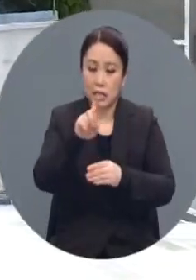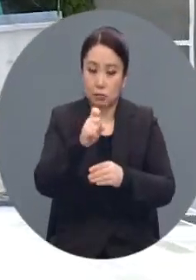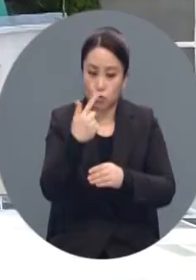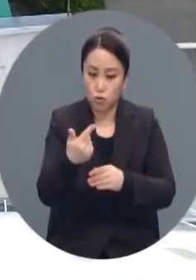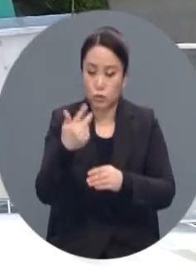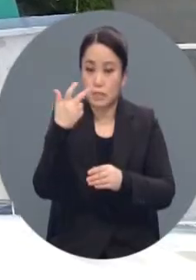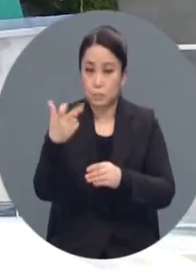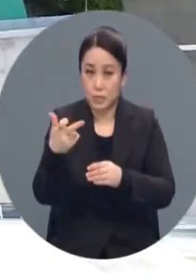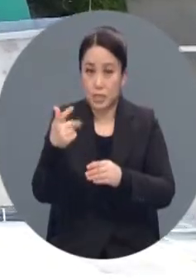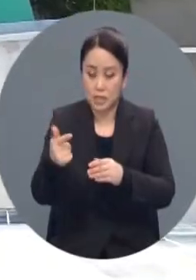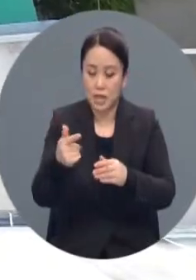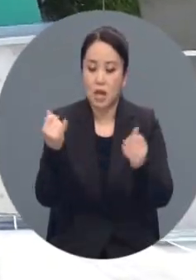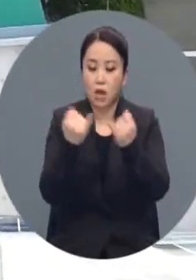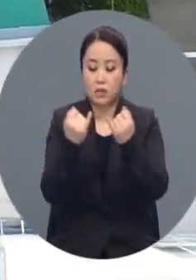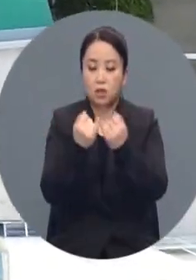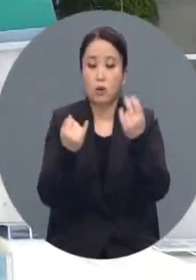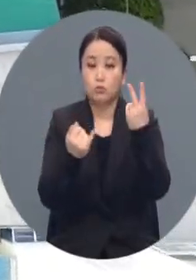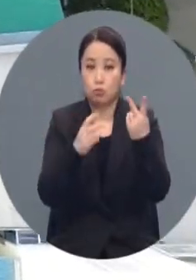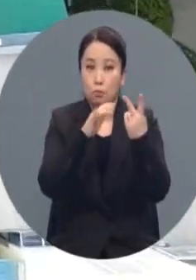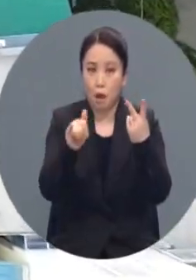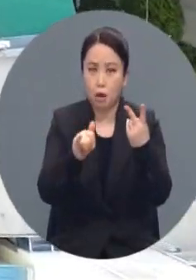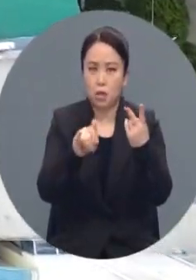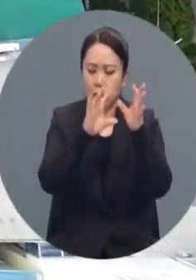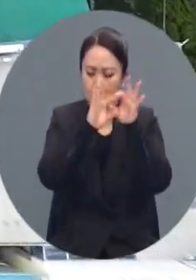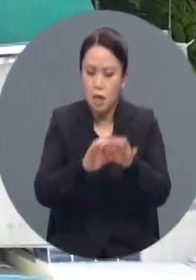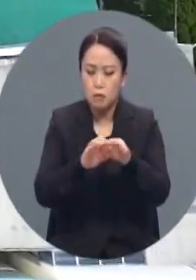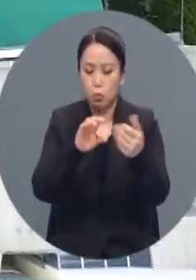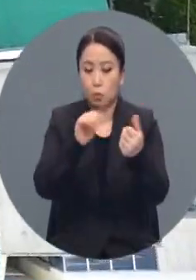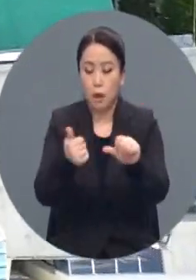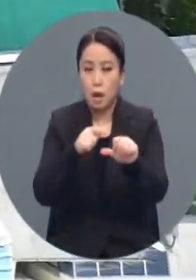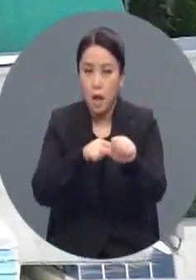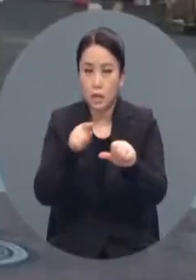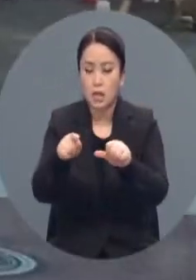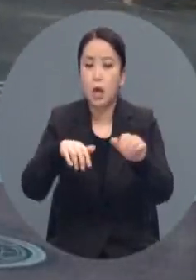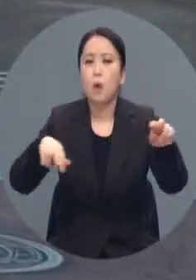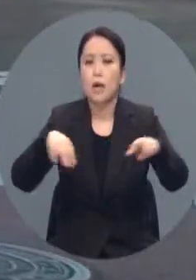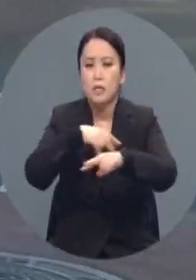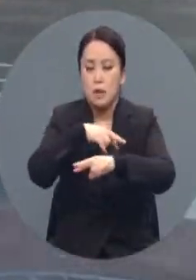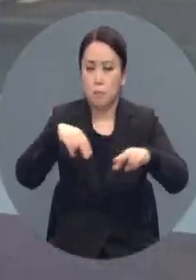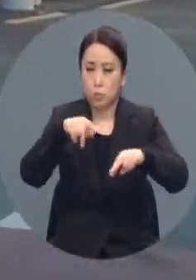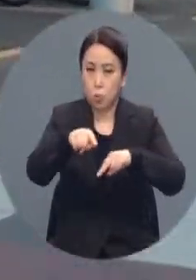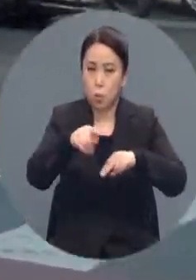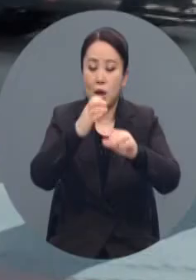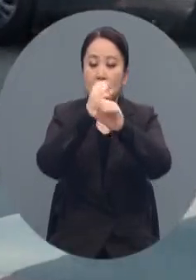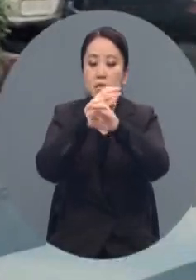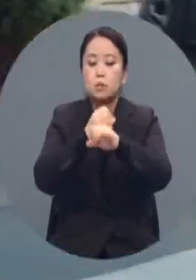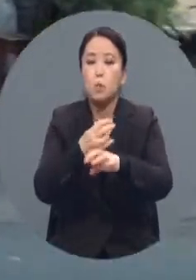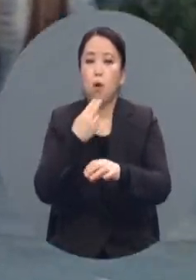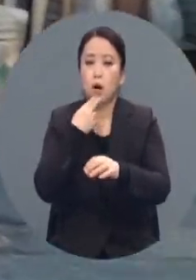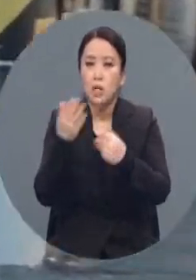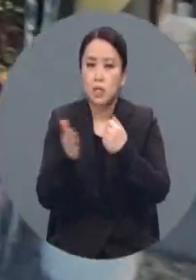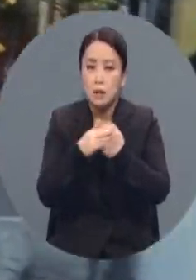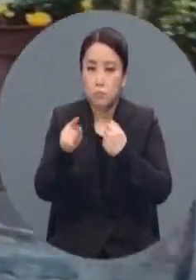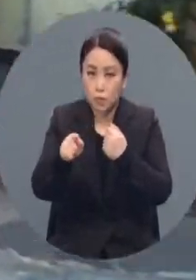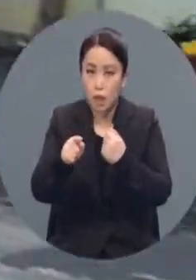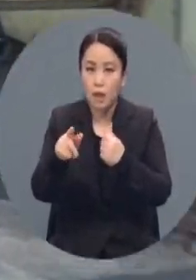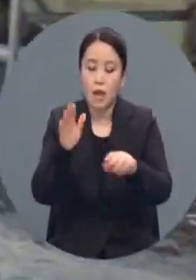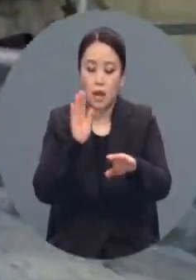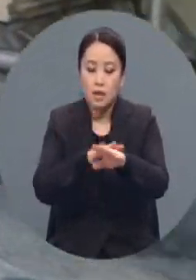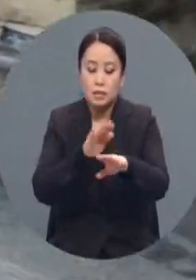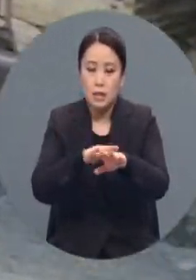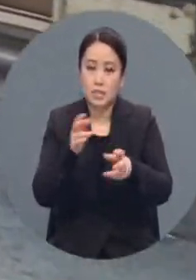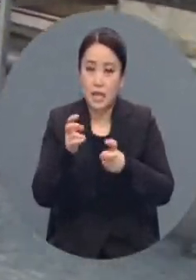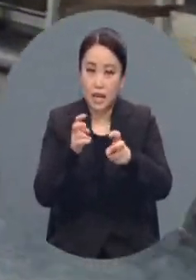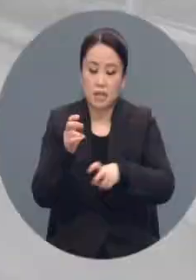2016년과 17년 여성 2명이 잇따라 사망한 횡단보도. 신호등 없는 도로에서 가해 차량이 좌회전한